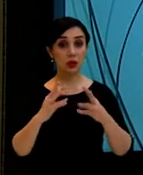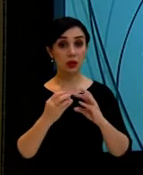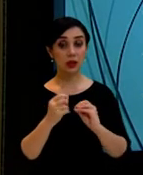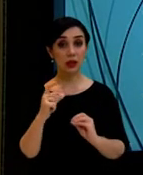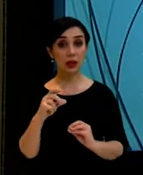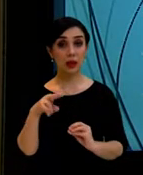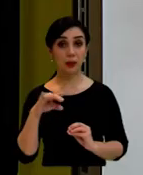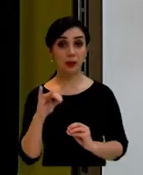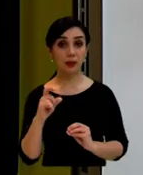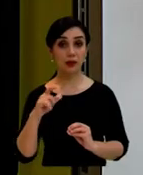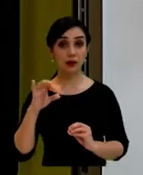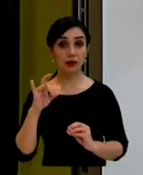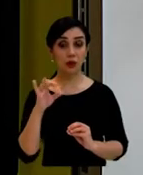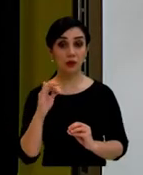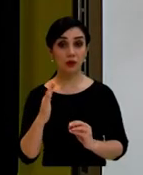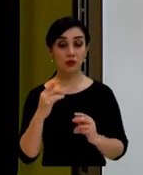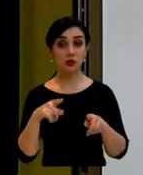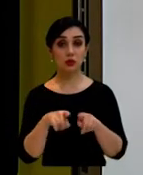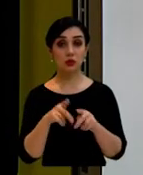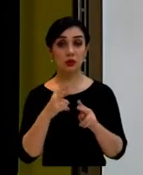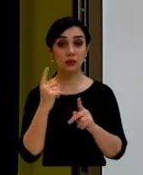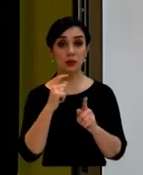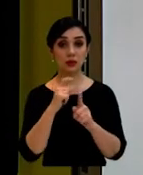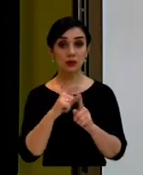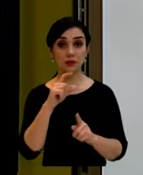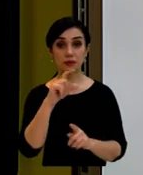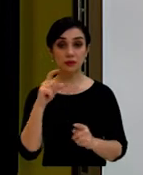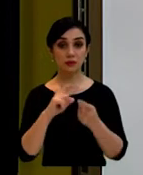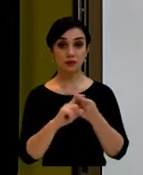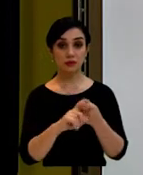epigraf bilan bugungi birinchi aytgan hikmatimiz bilan